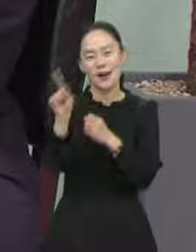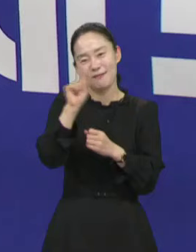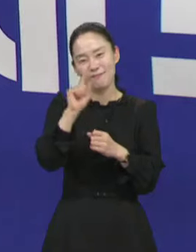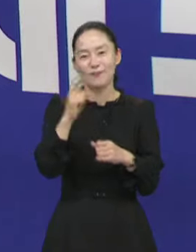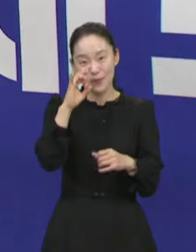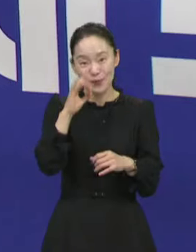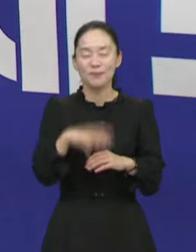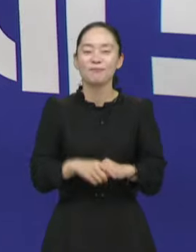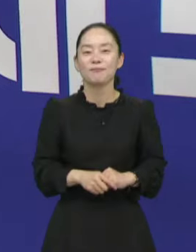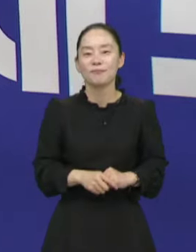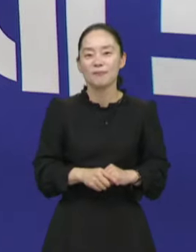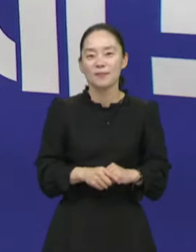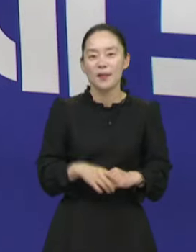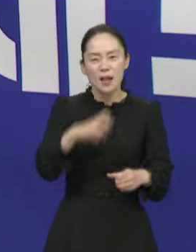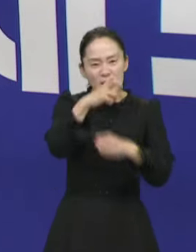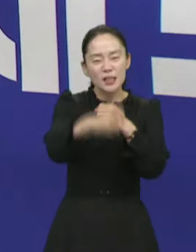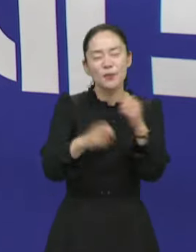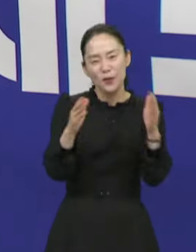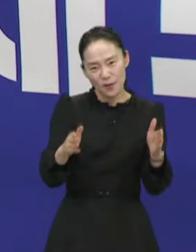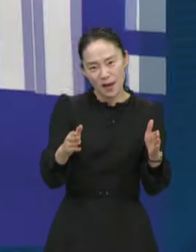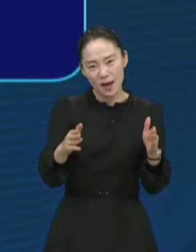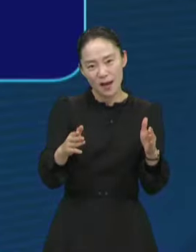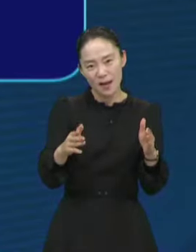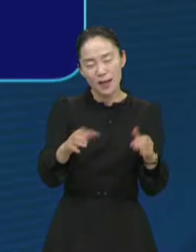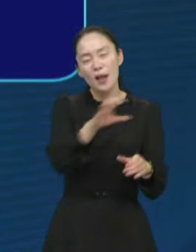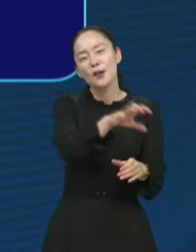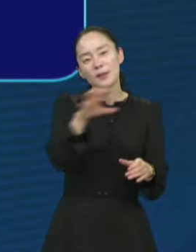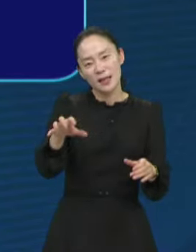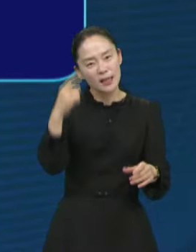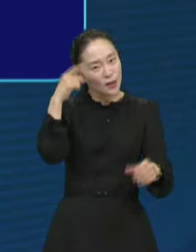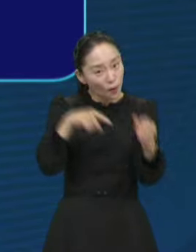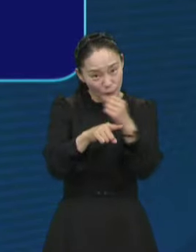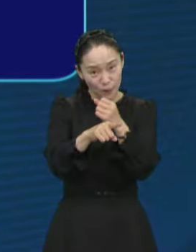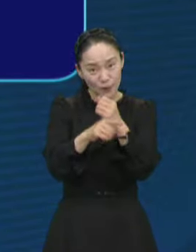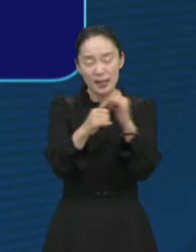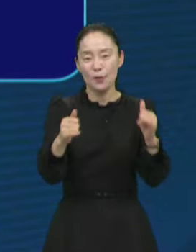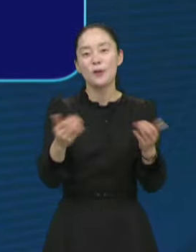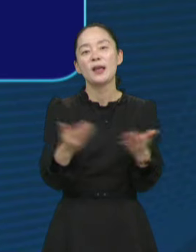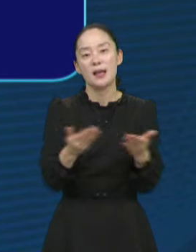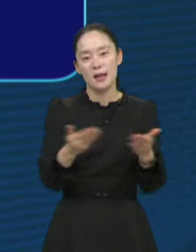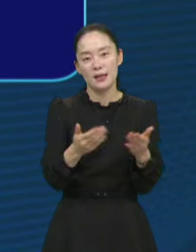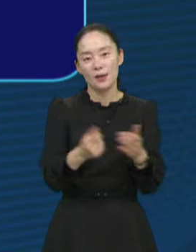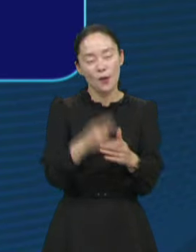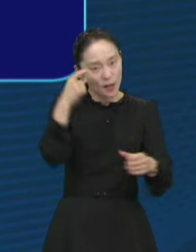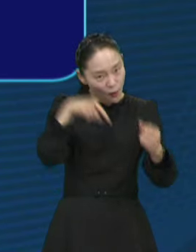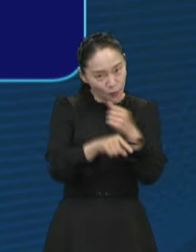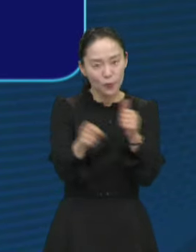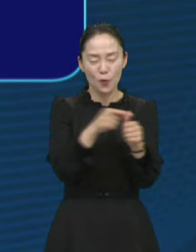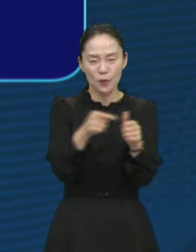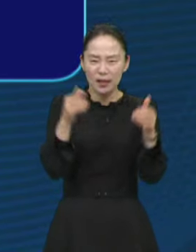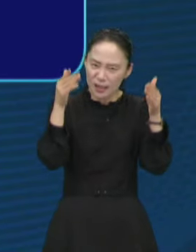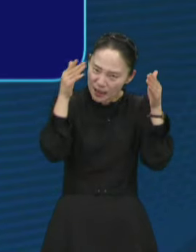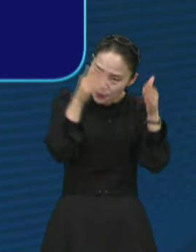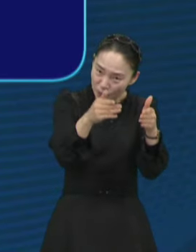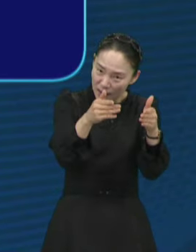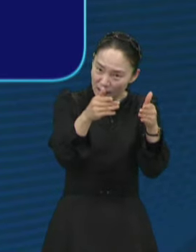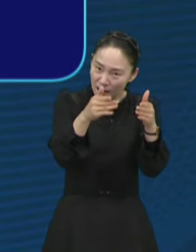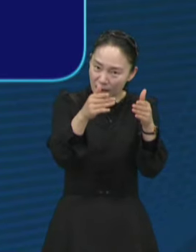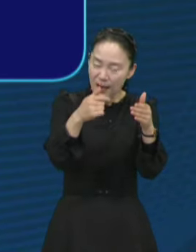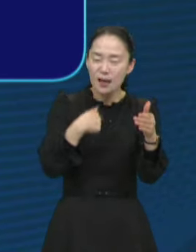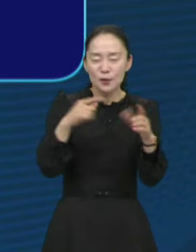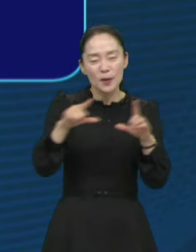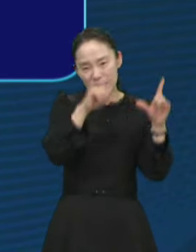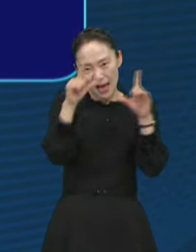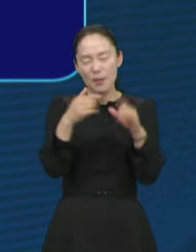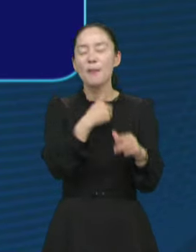궁금합니다 어 20여년간 현장에서 이제 연구자로 일을 해왔고 그다음에 연구와 교육에 매진해 오는 저의 삶에 매우